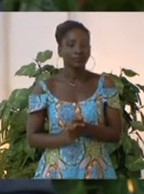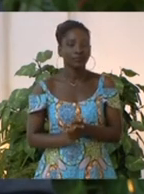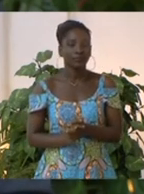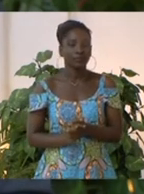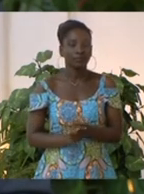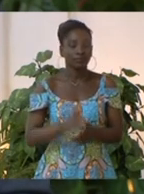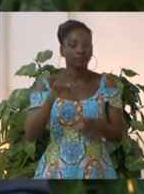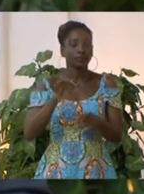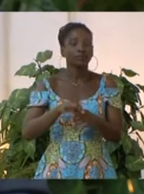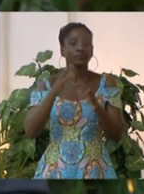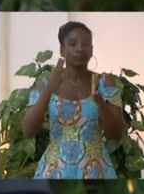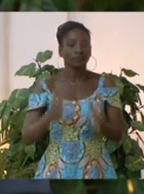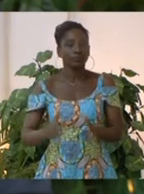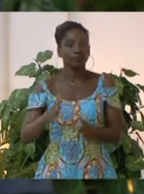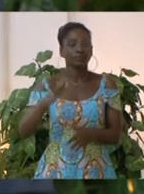55